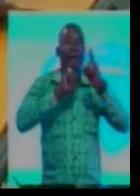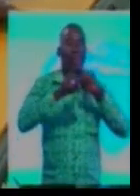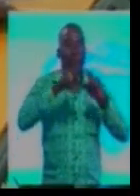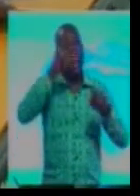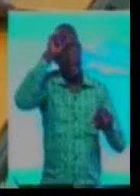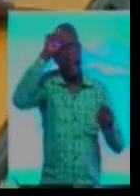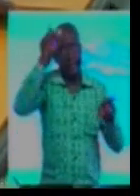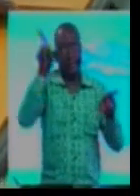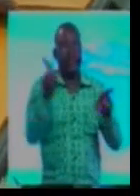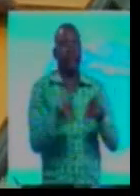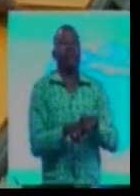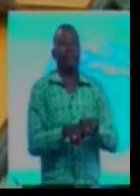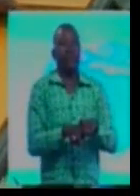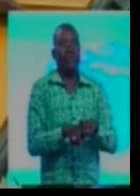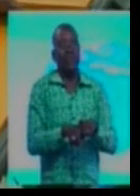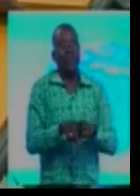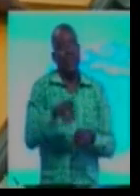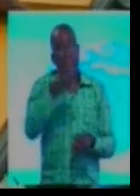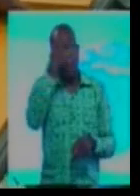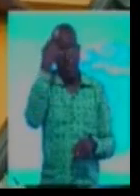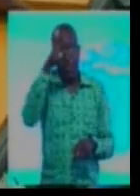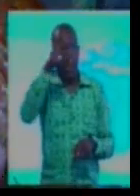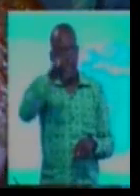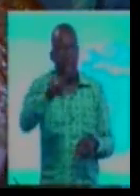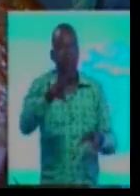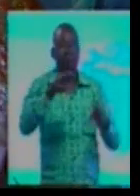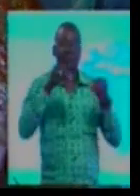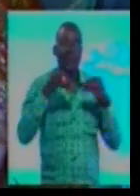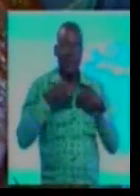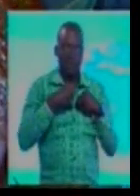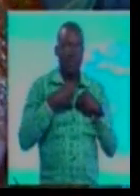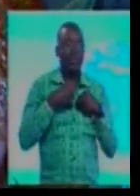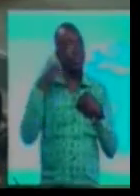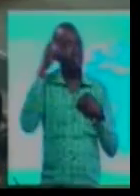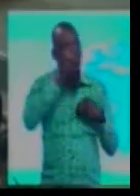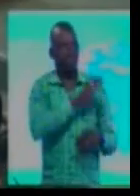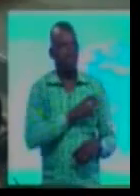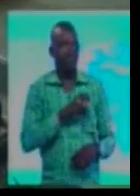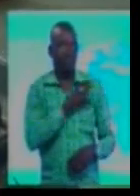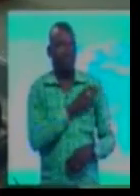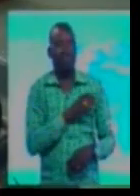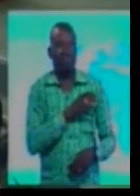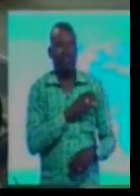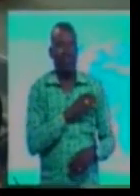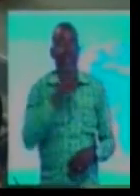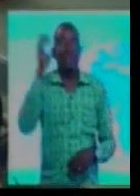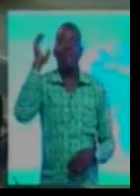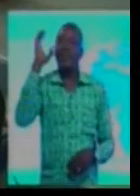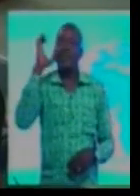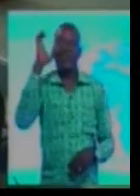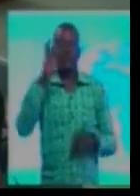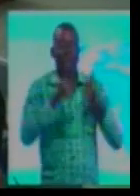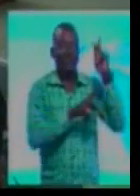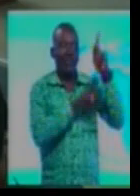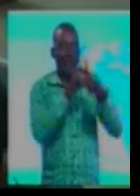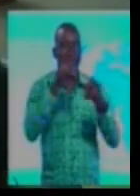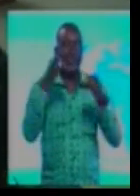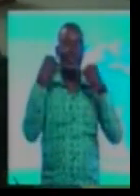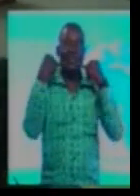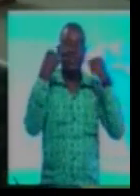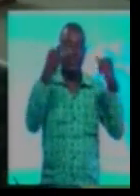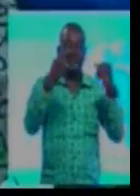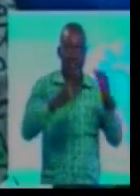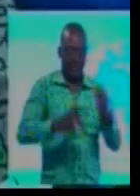fils pour ne pas qu'ils adoptent plutôt ce genre de comportement. Cette conférence publique a pour but d'informer